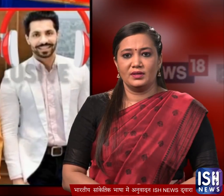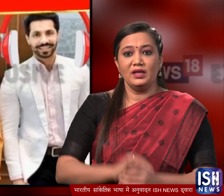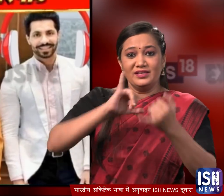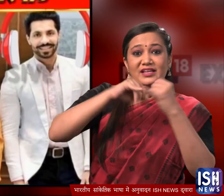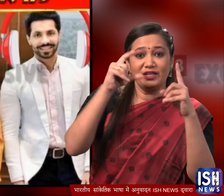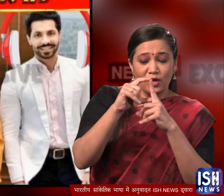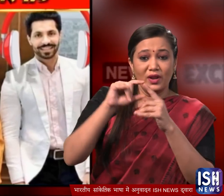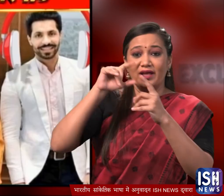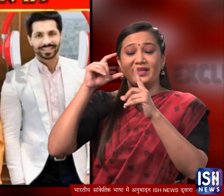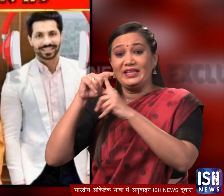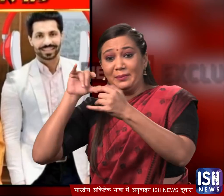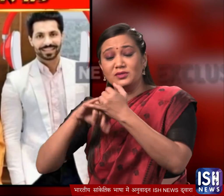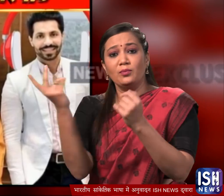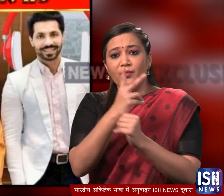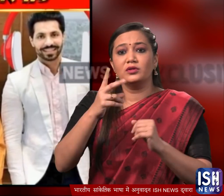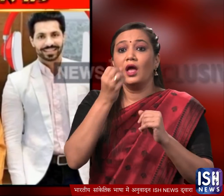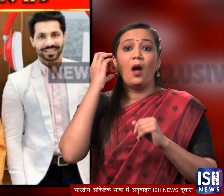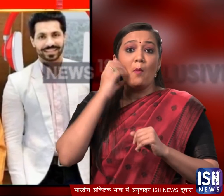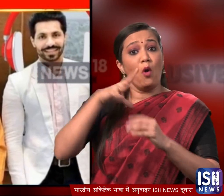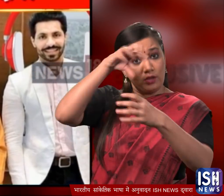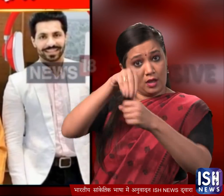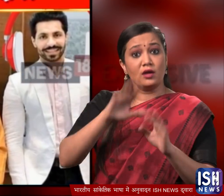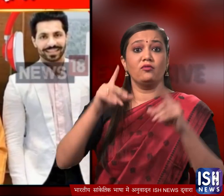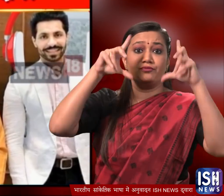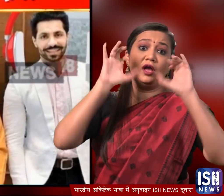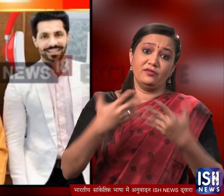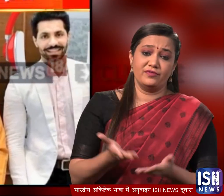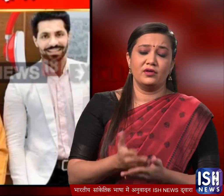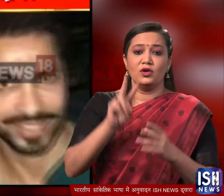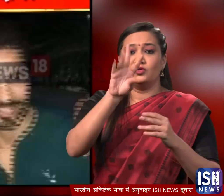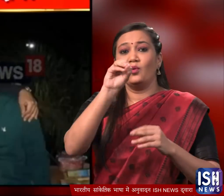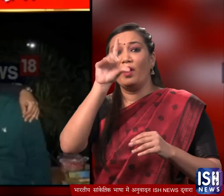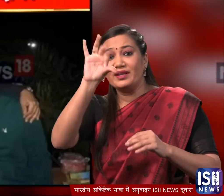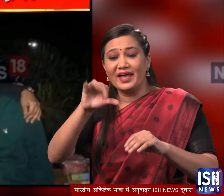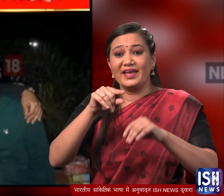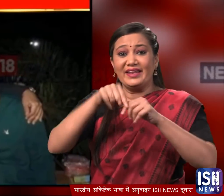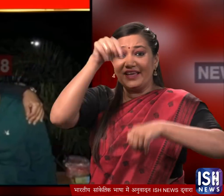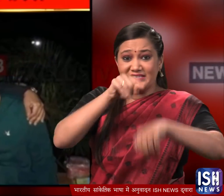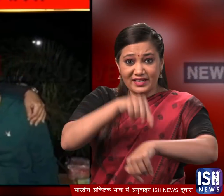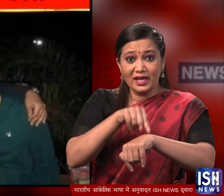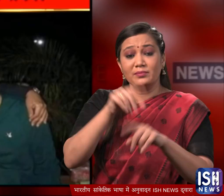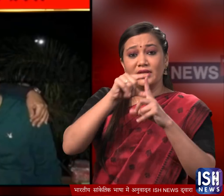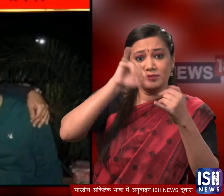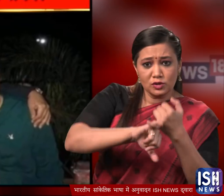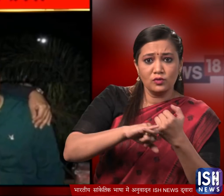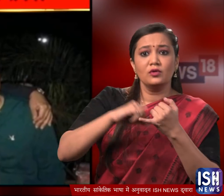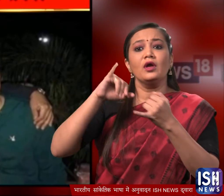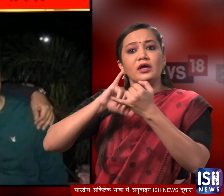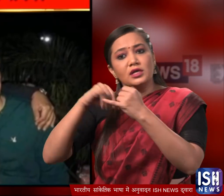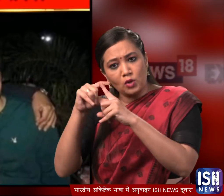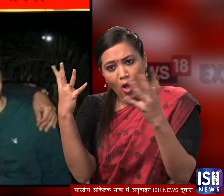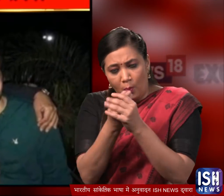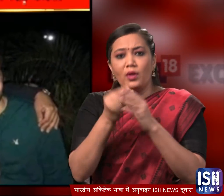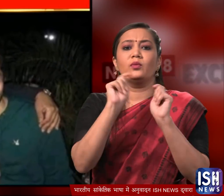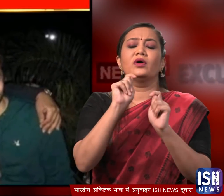ऐसी तस्वीरें भी हैं जिनमें सनी देओल और दीप सिद्धू के साथ प्रधानमंत्री नरेंद्र मोदी भी दिखे। 2019 के लोकसभा चुनाव के दौरान दीप सिद्धू